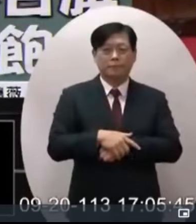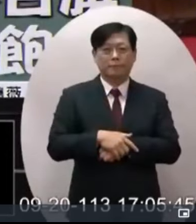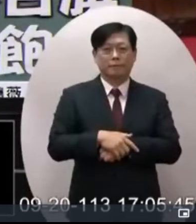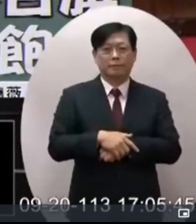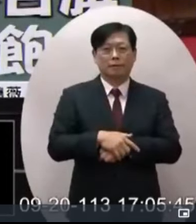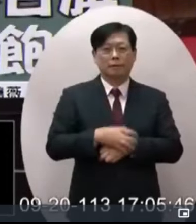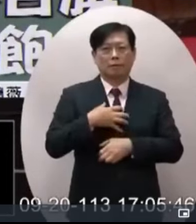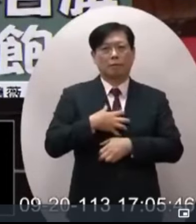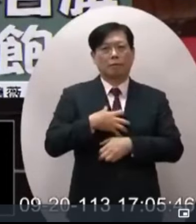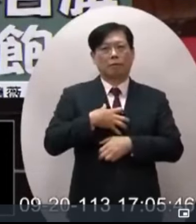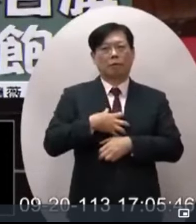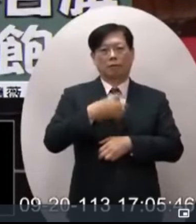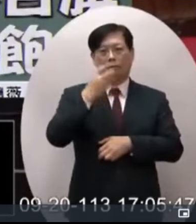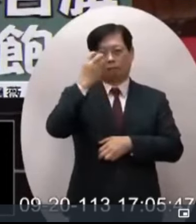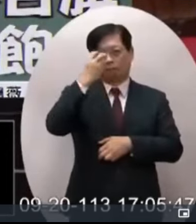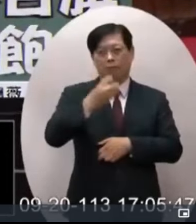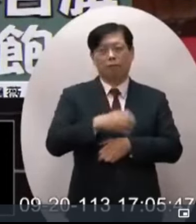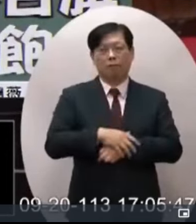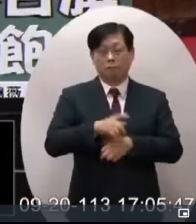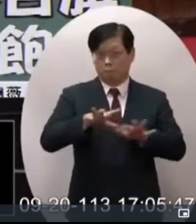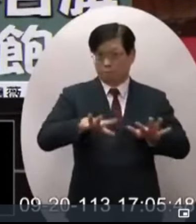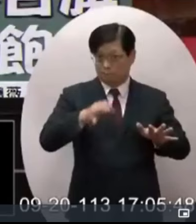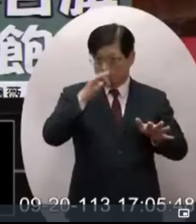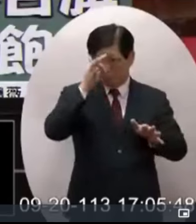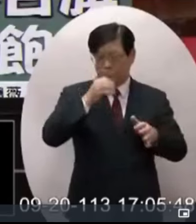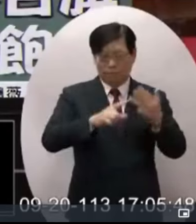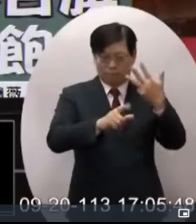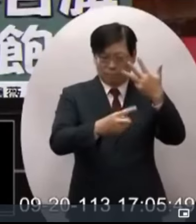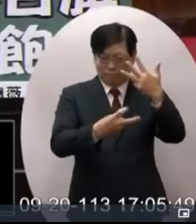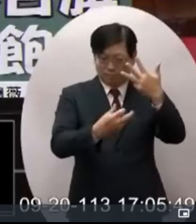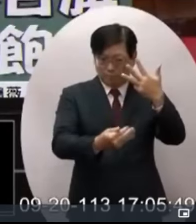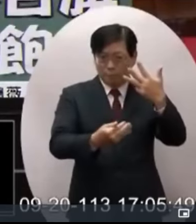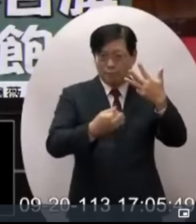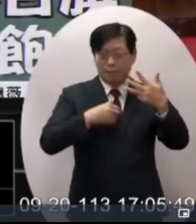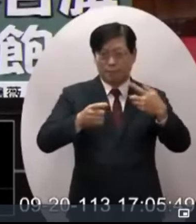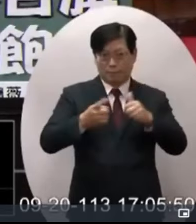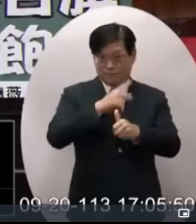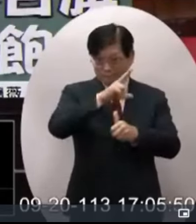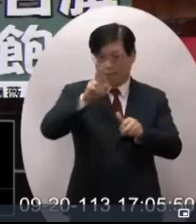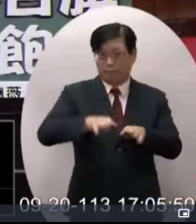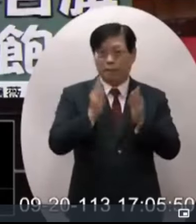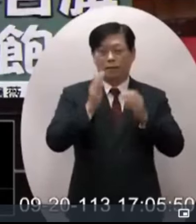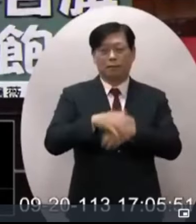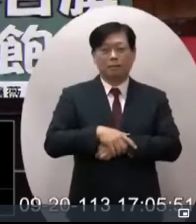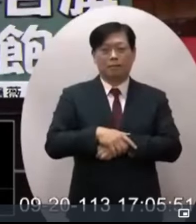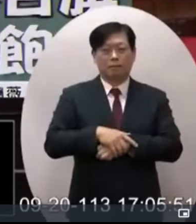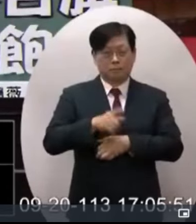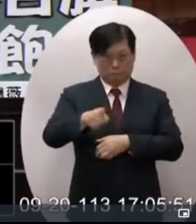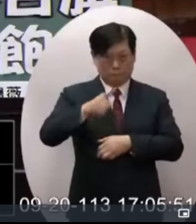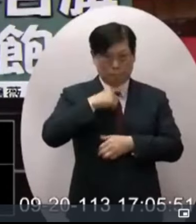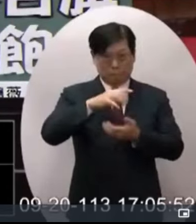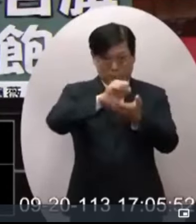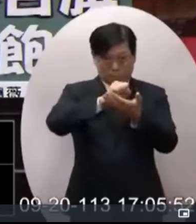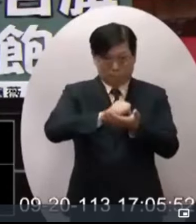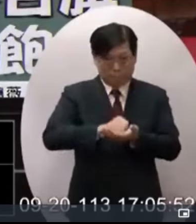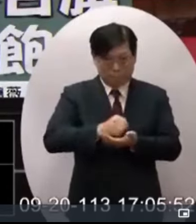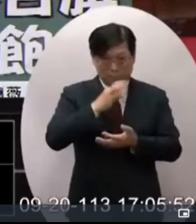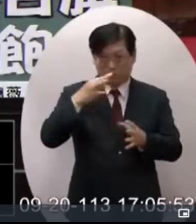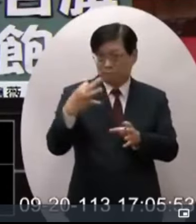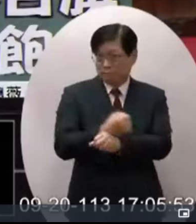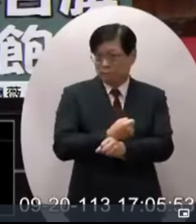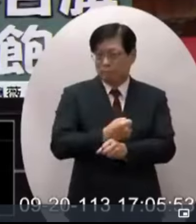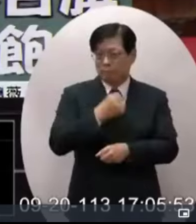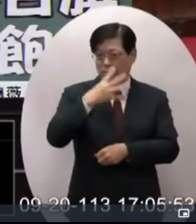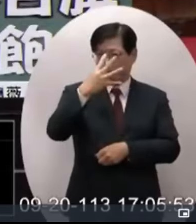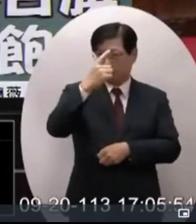简直吓死人。你来看，8月29号第一天上线， 整个的打仗仪表本所显示的财损金